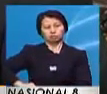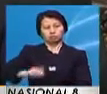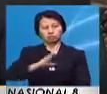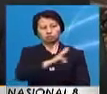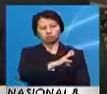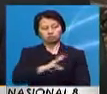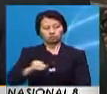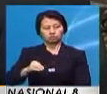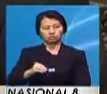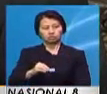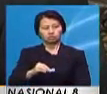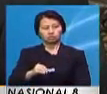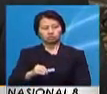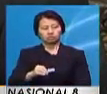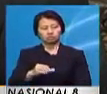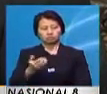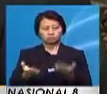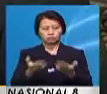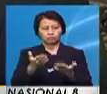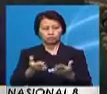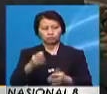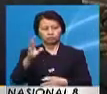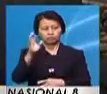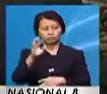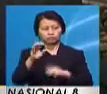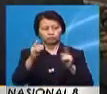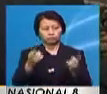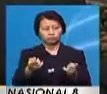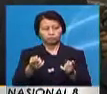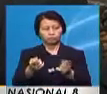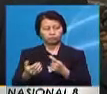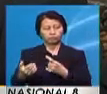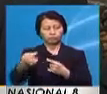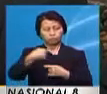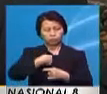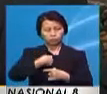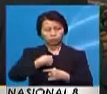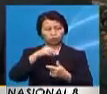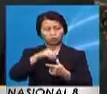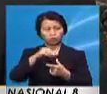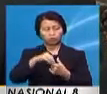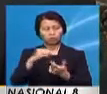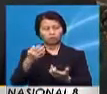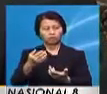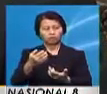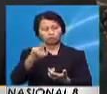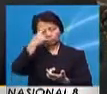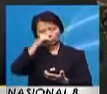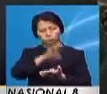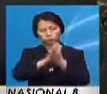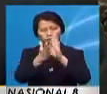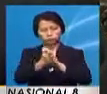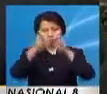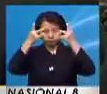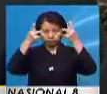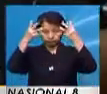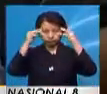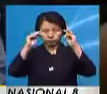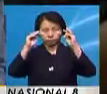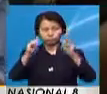quoting my name as an example, not promoting me or naming me to be Prime